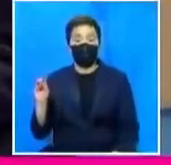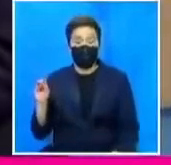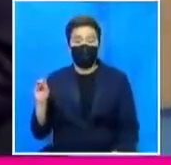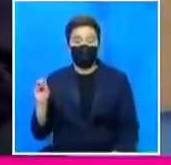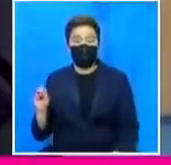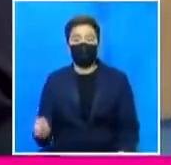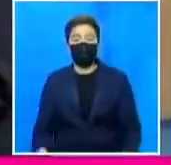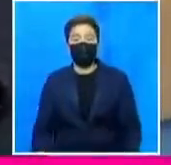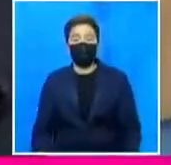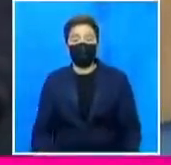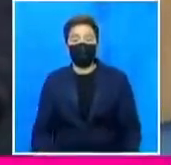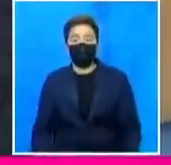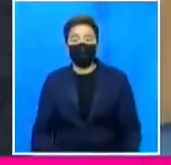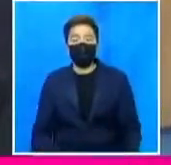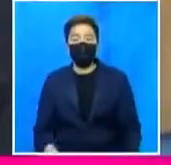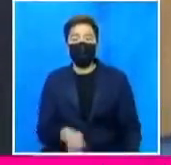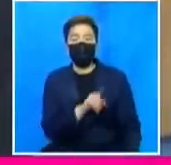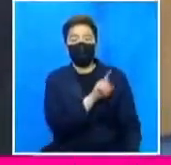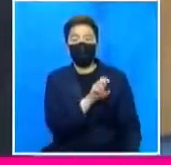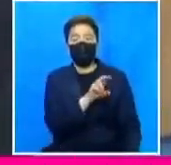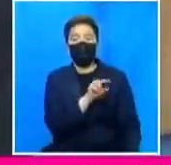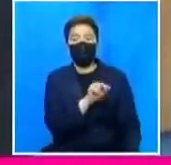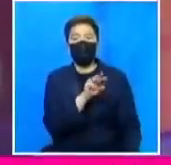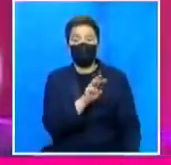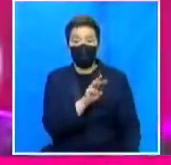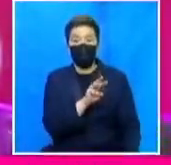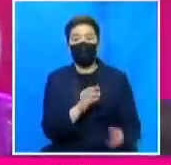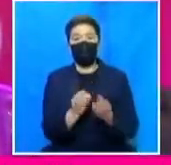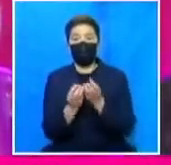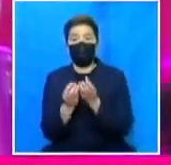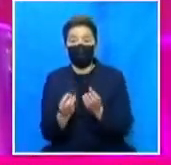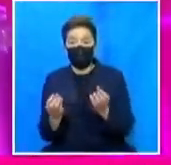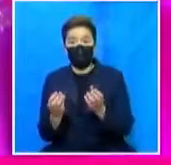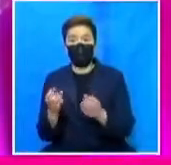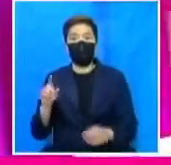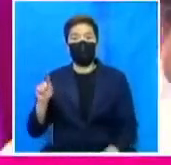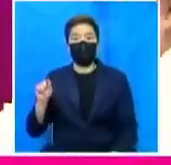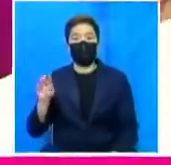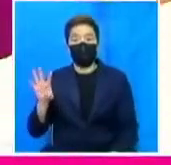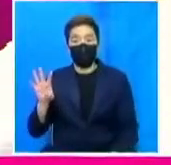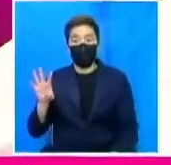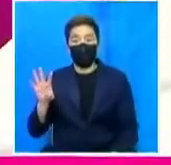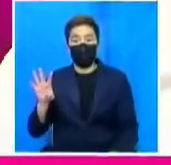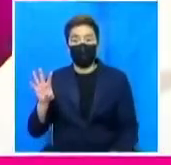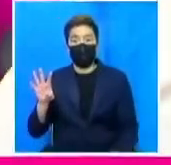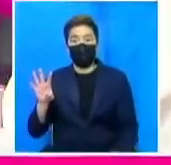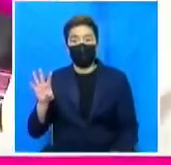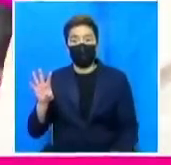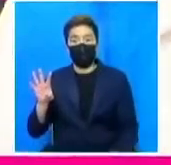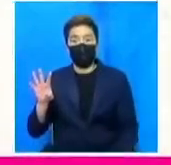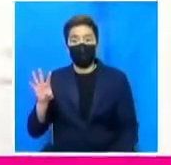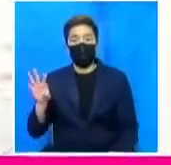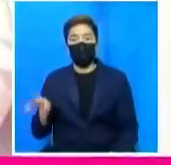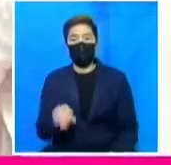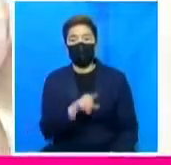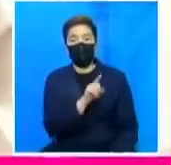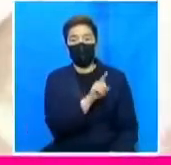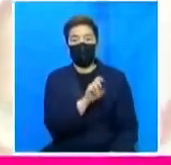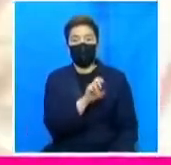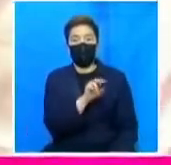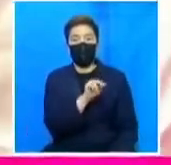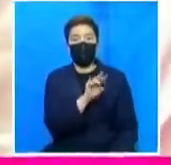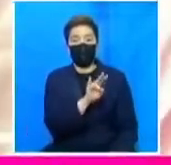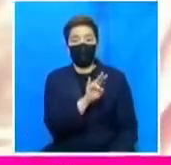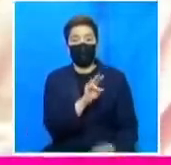กงวดที่136จำนวน24ลูกงวดที่